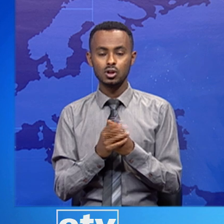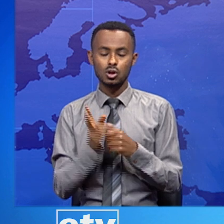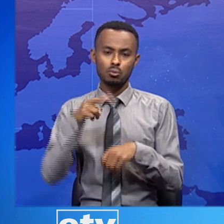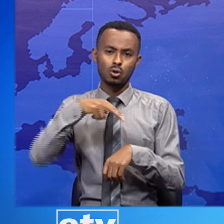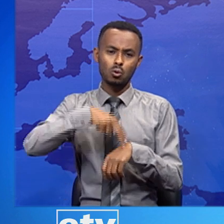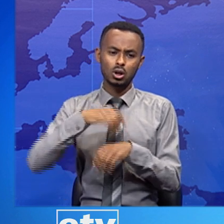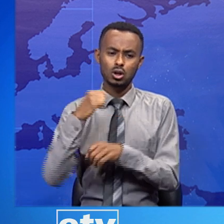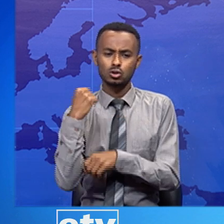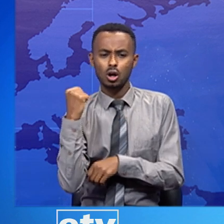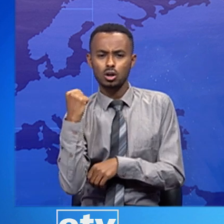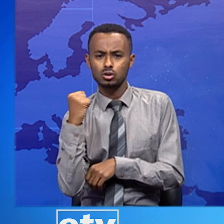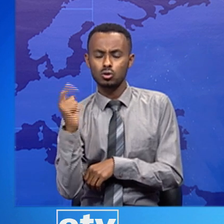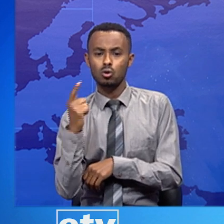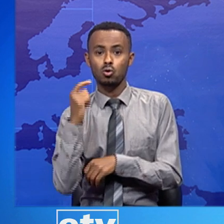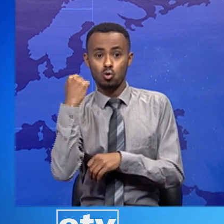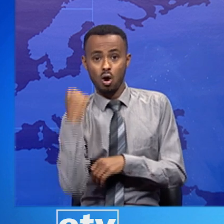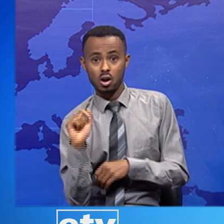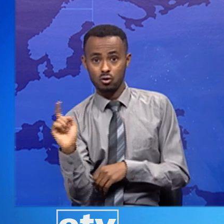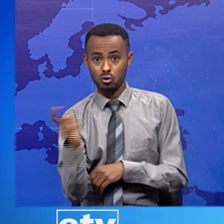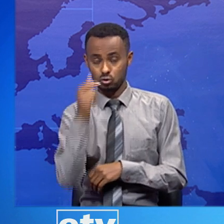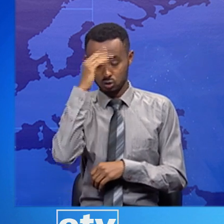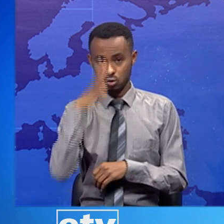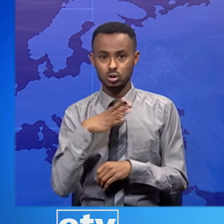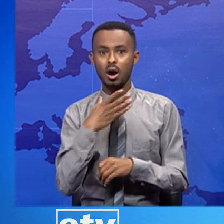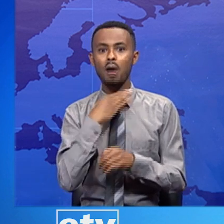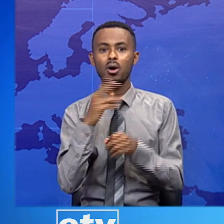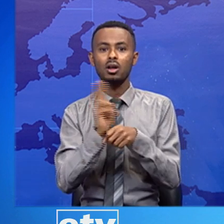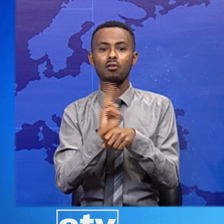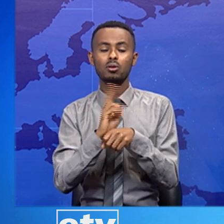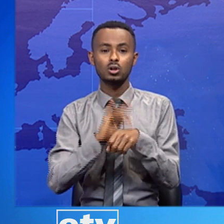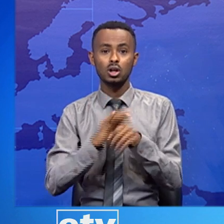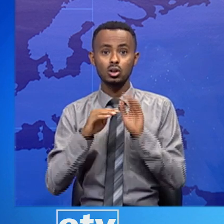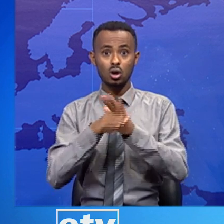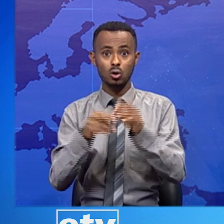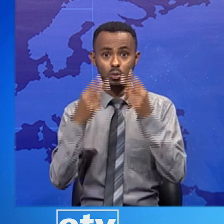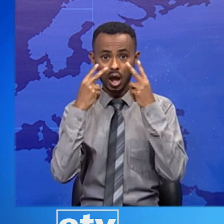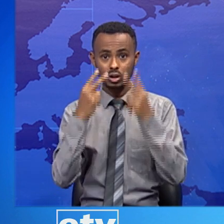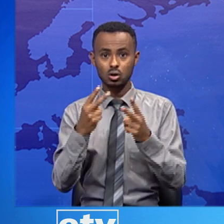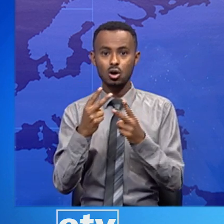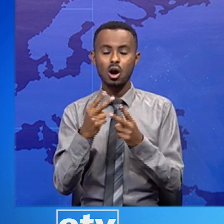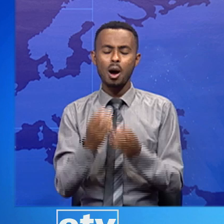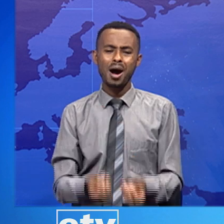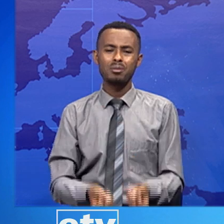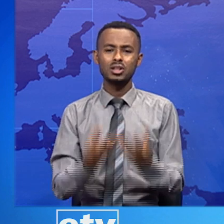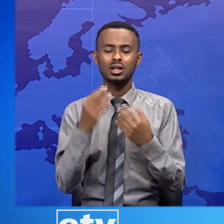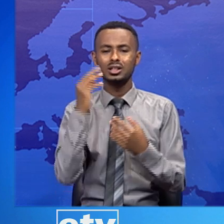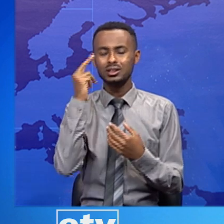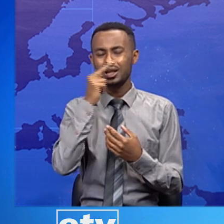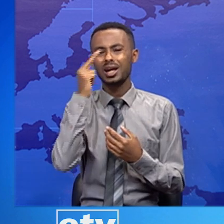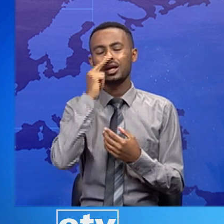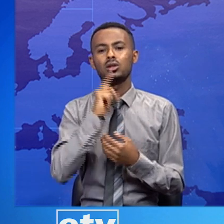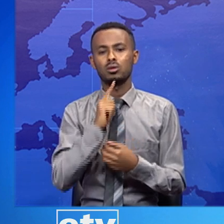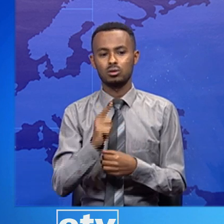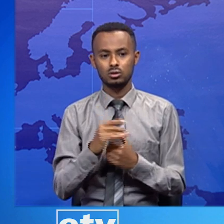በቁመታቸው አጠር ያሉ ሰዎች ድዋርፍ የምንላቸው ሰዎች በአማርኛ ፊልሞች ላይ ተወክለው የምናያቸው በአብዛኛው ሳቅ መፍጠሪያ